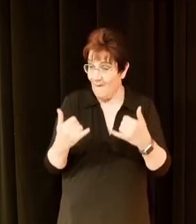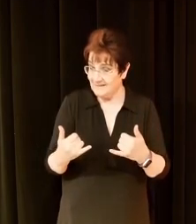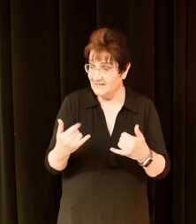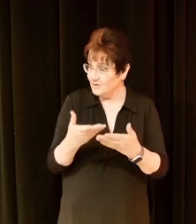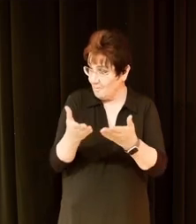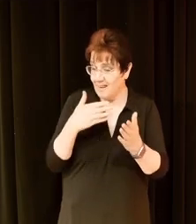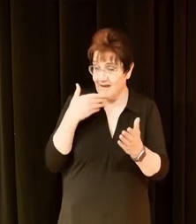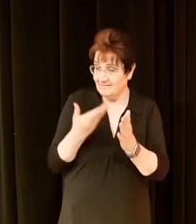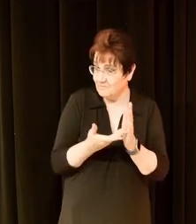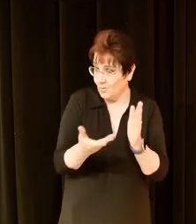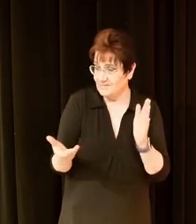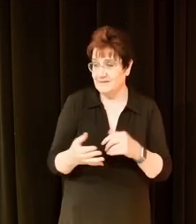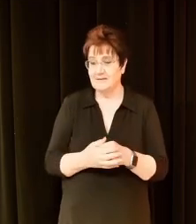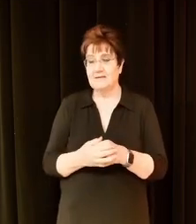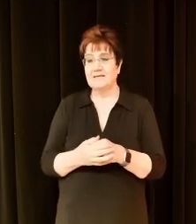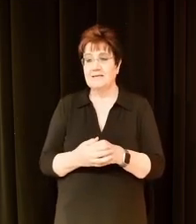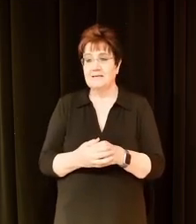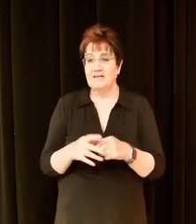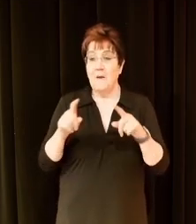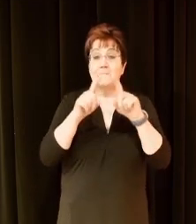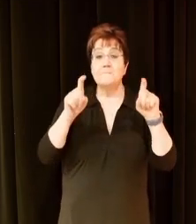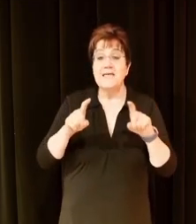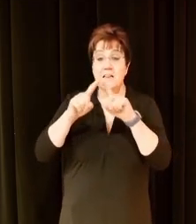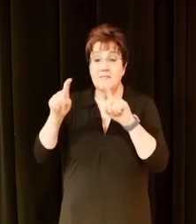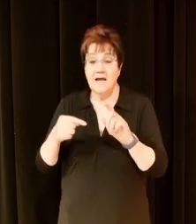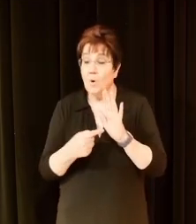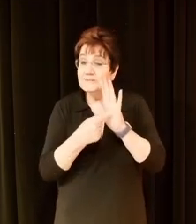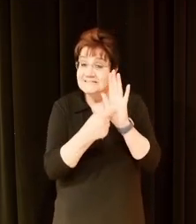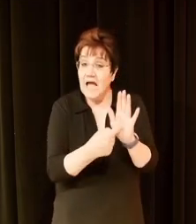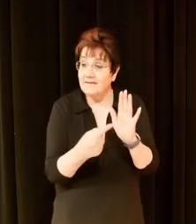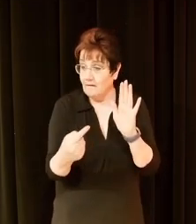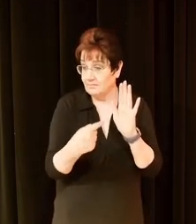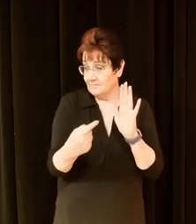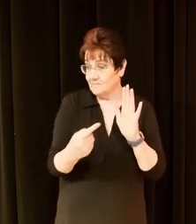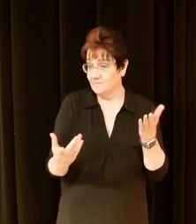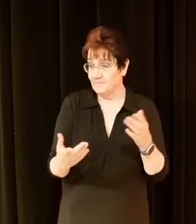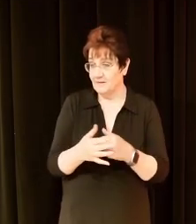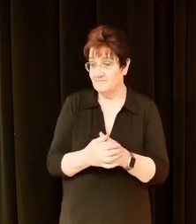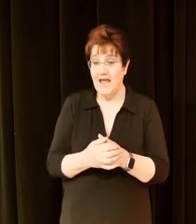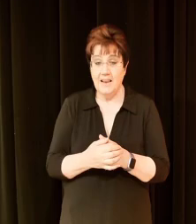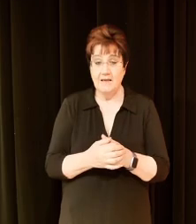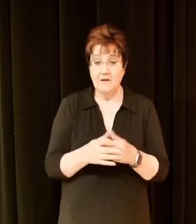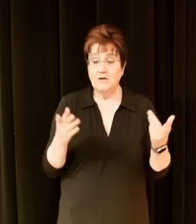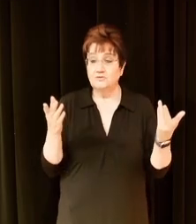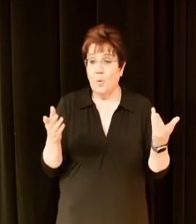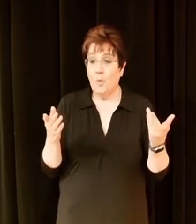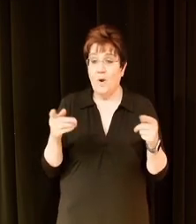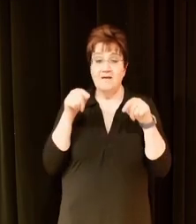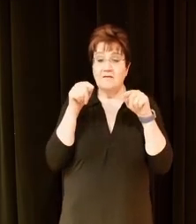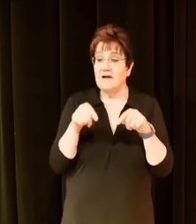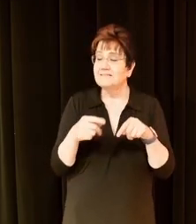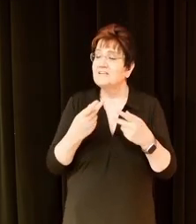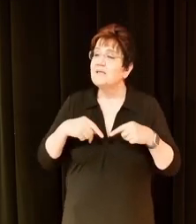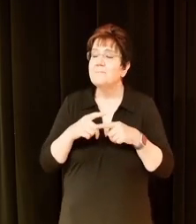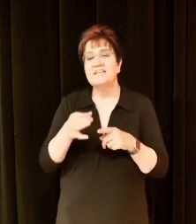anbieten. Bilder zeigen, wovon sie handeln. Sie sagen es uns nicht. Und die Frage ist, was sehen